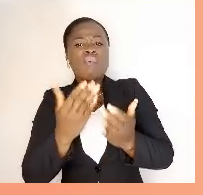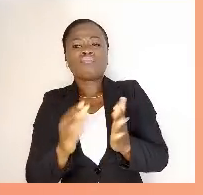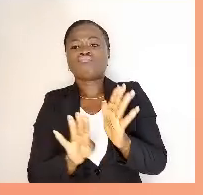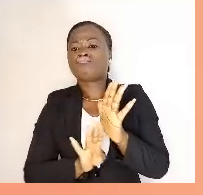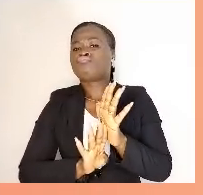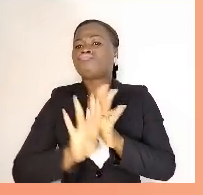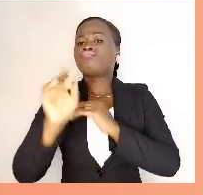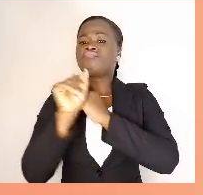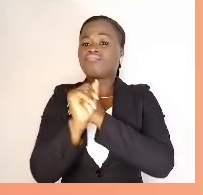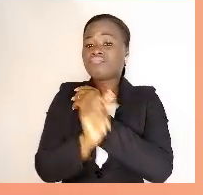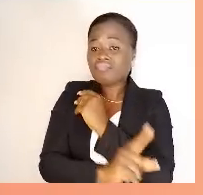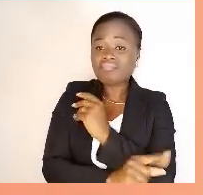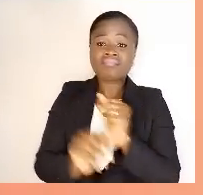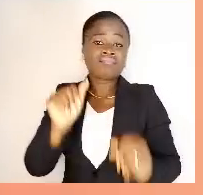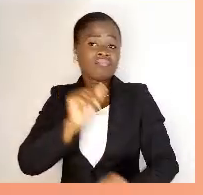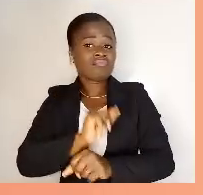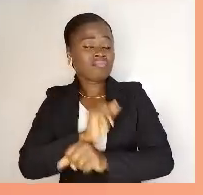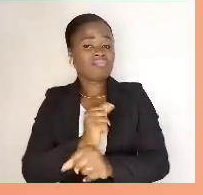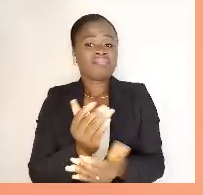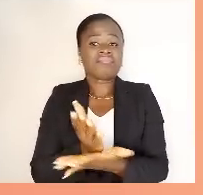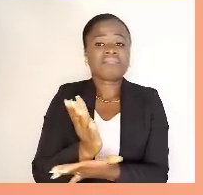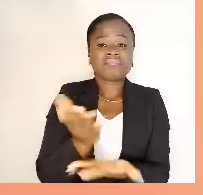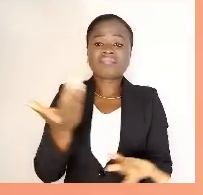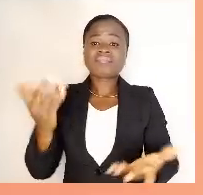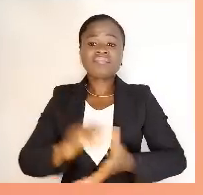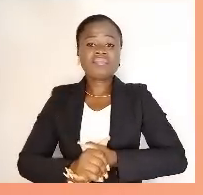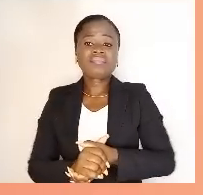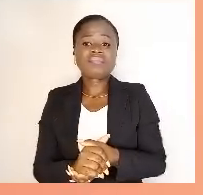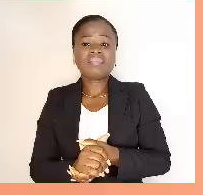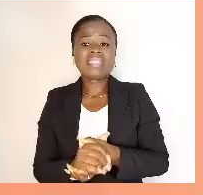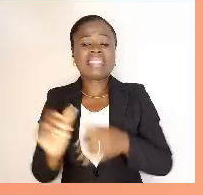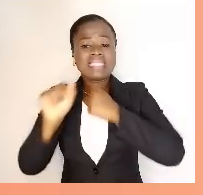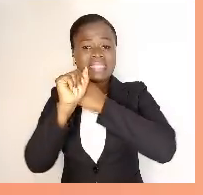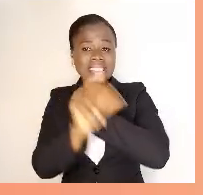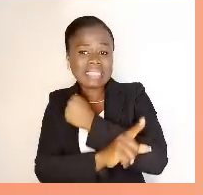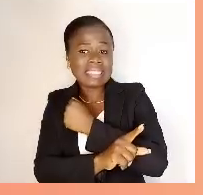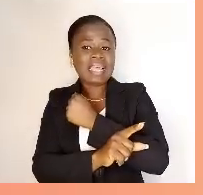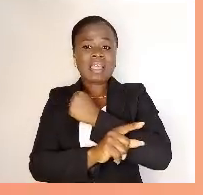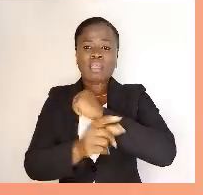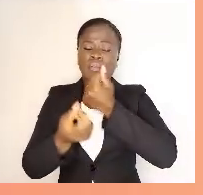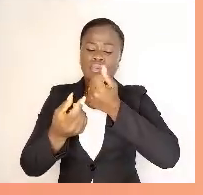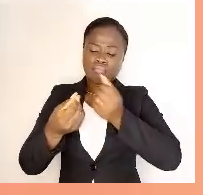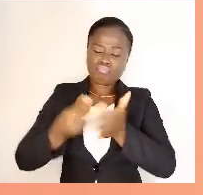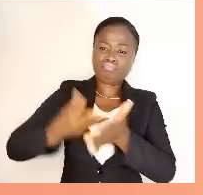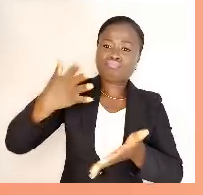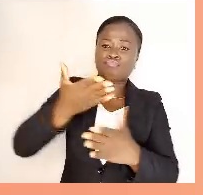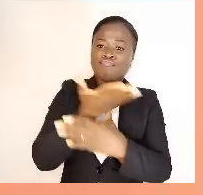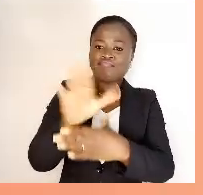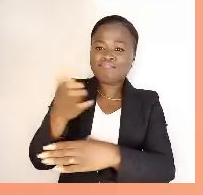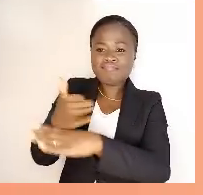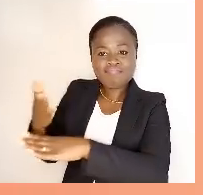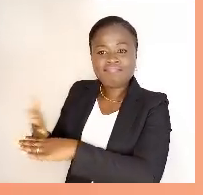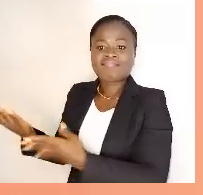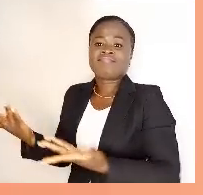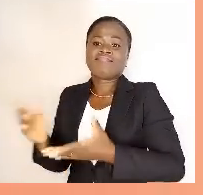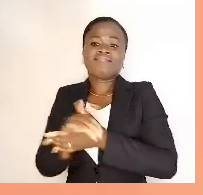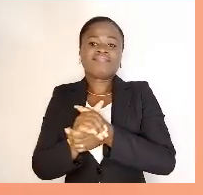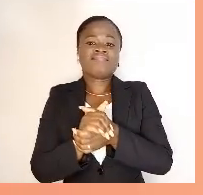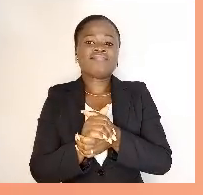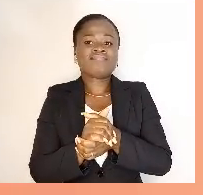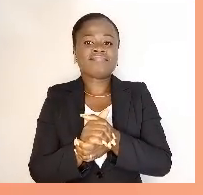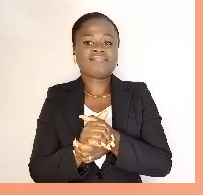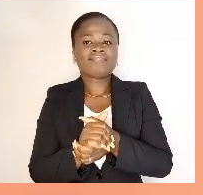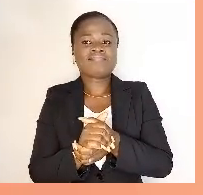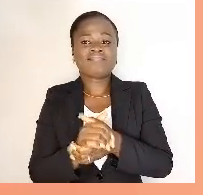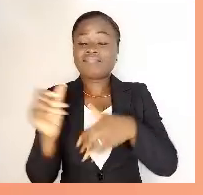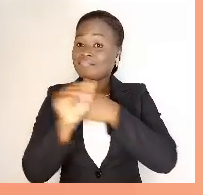notre engagement à faire émerger un Sénégal prospère, un Sénégal de richesse partagée.